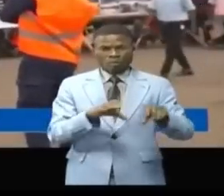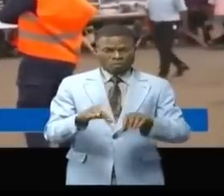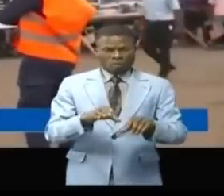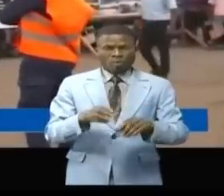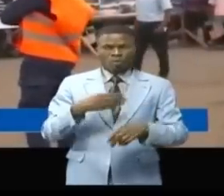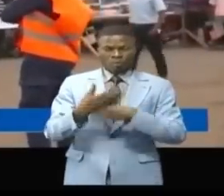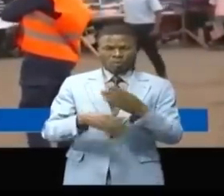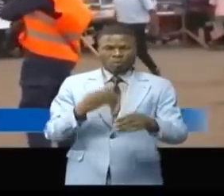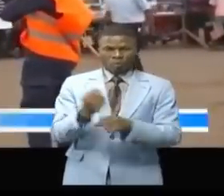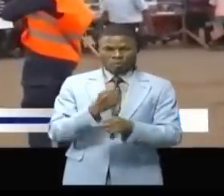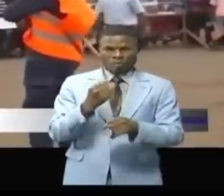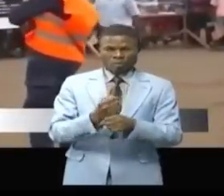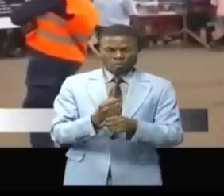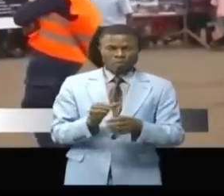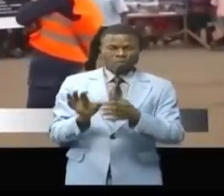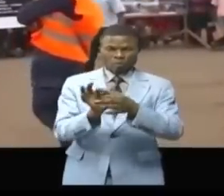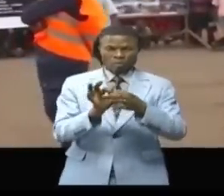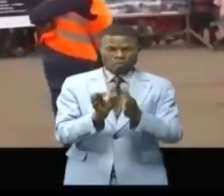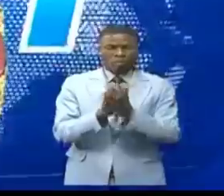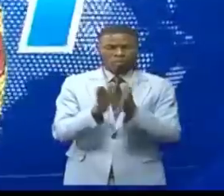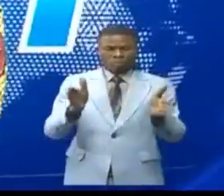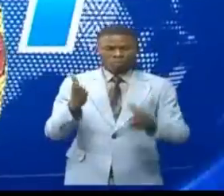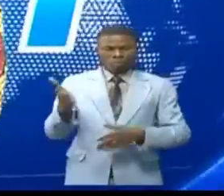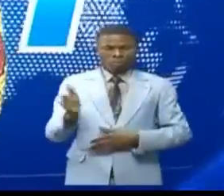assume les travaux de coordination générale.